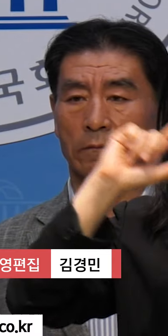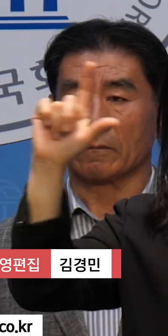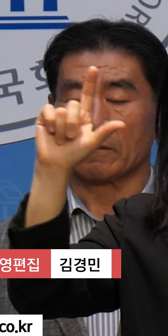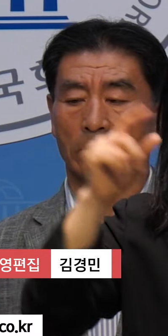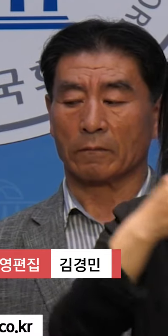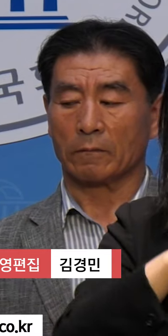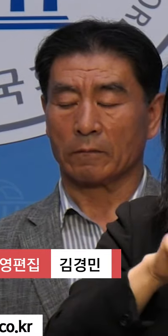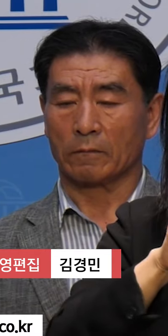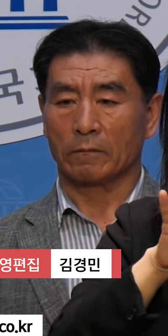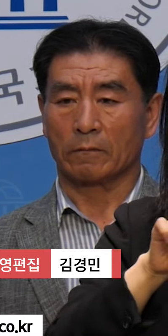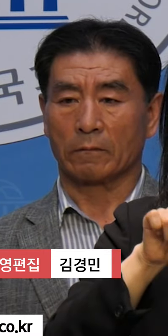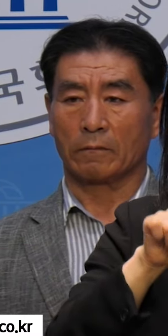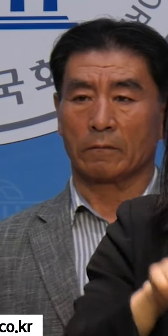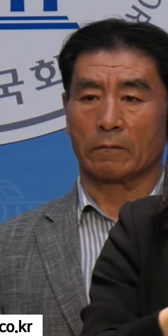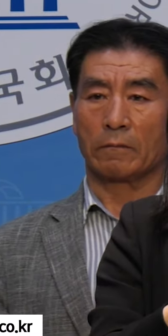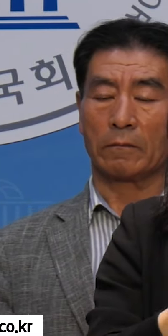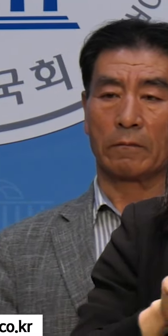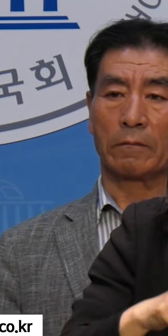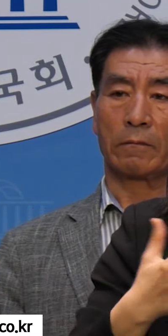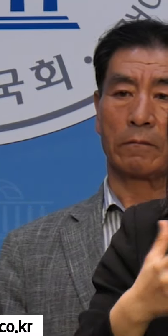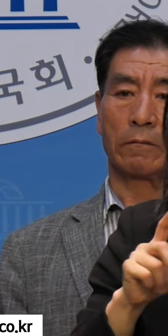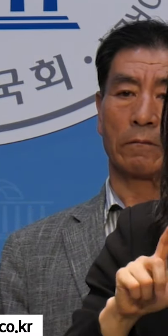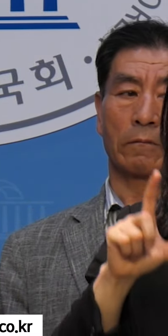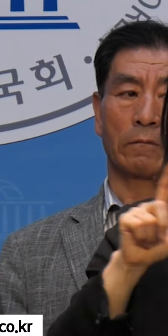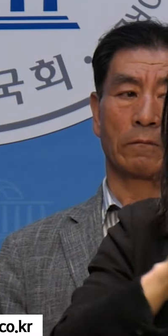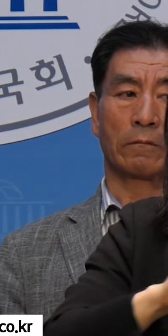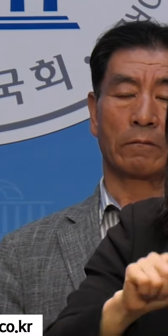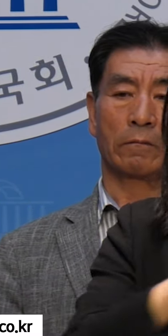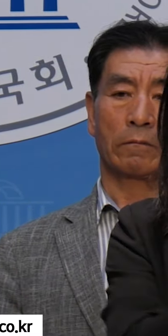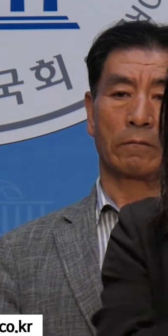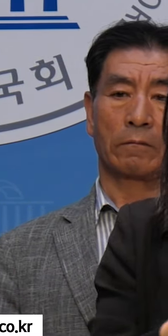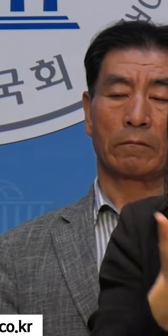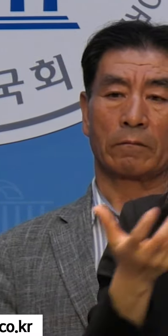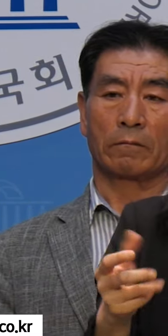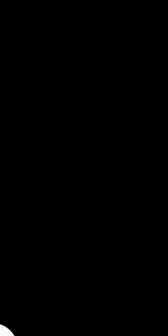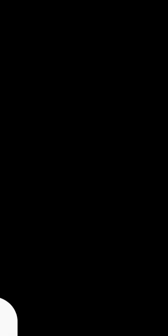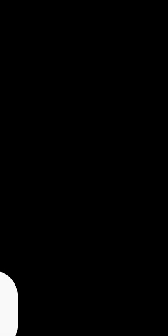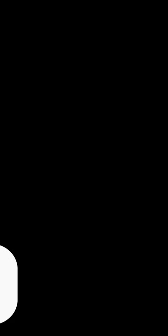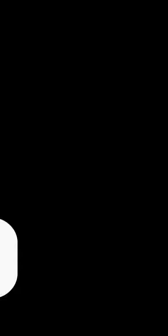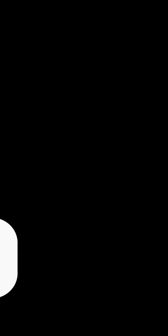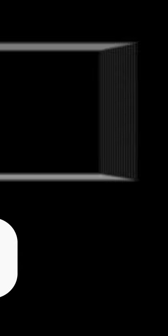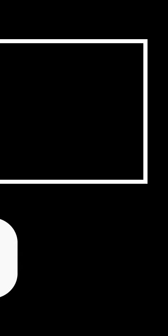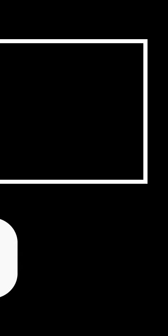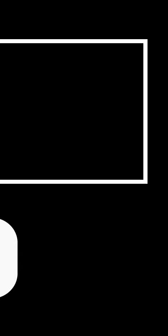2024년 10월 28일 지방분권 전국회의.